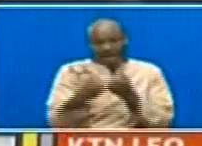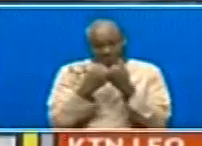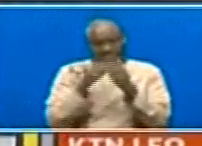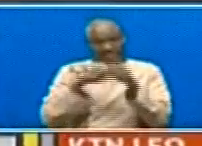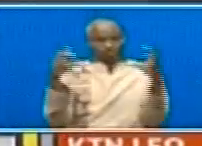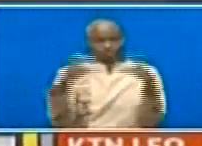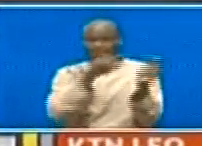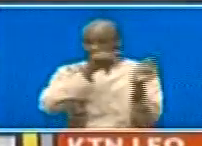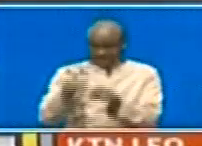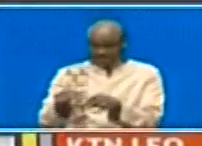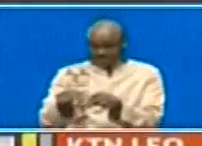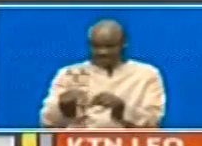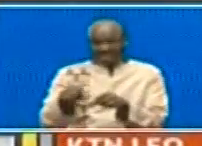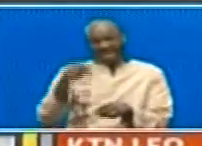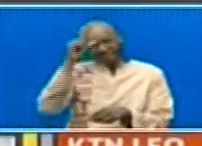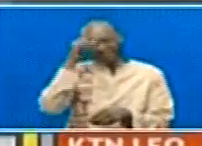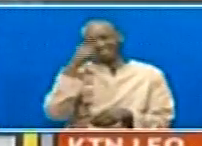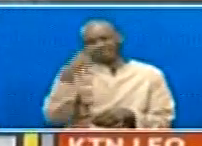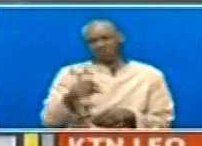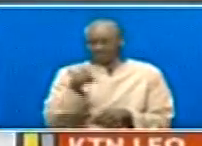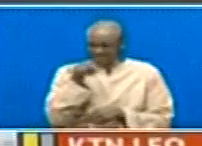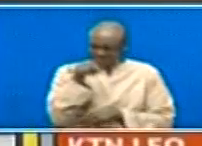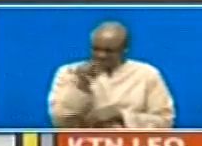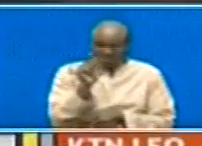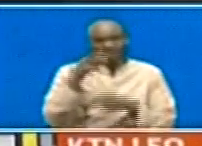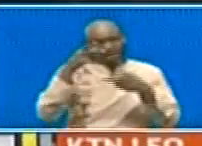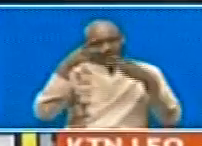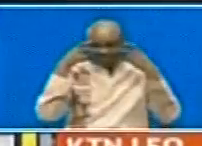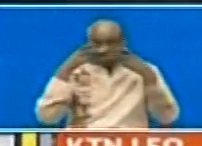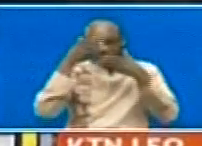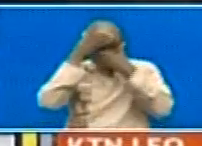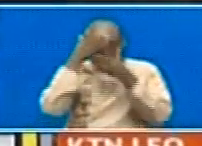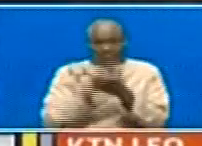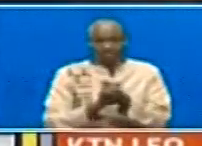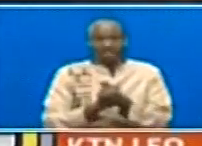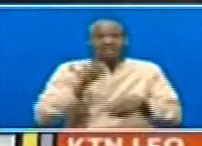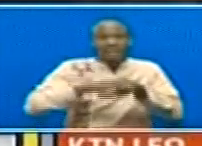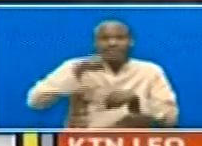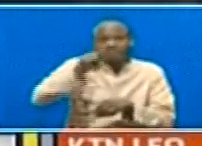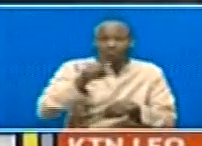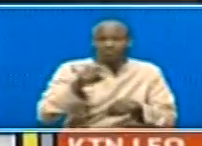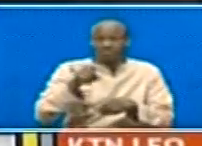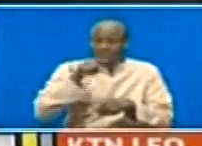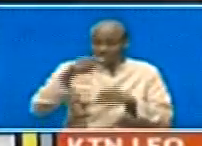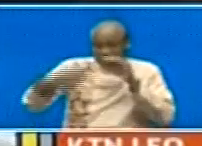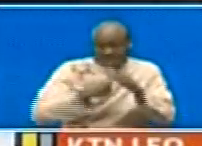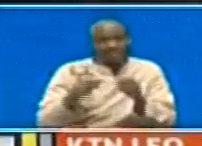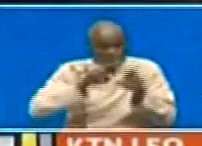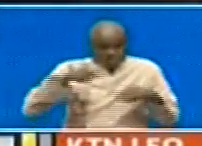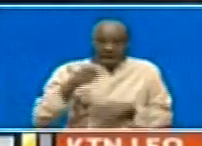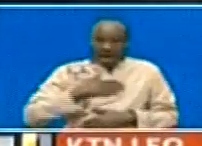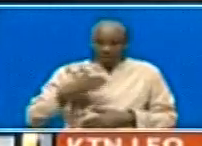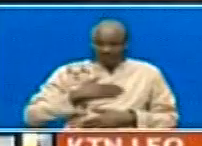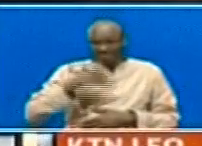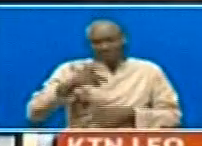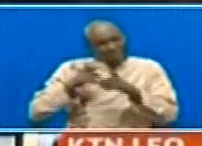ambao wametambuliwa na serikali kuwa watendi wa Al-Shabaab. Wakaingia ile room yetu sasa wakaanza kufuta sitana nini.